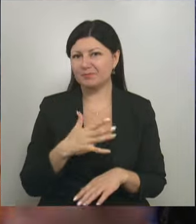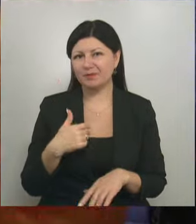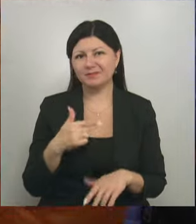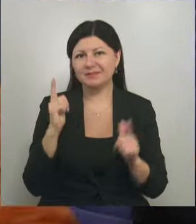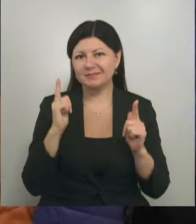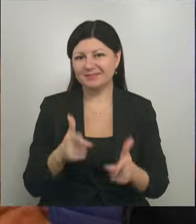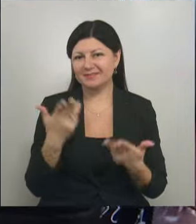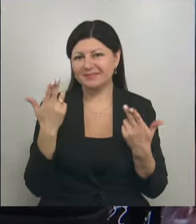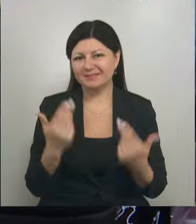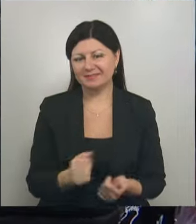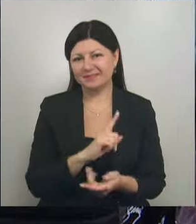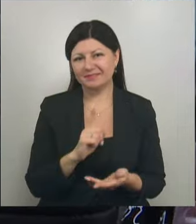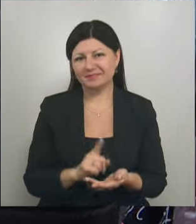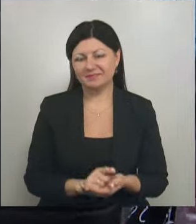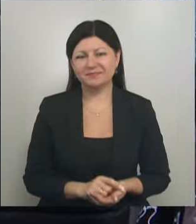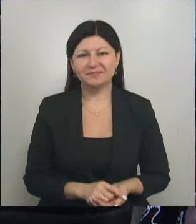сразу ответила: да.